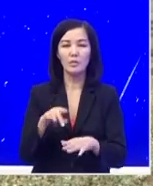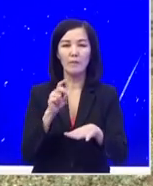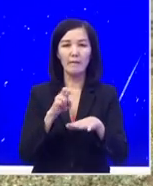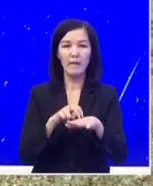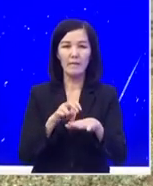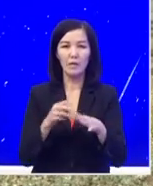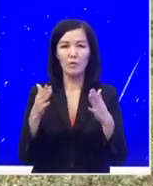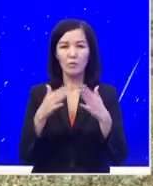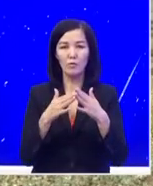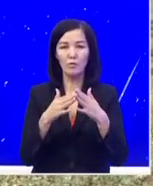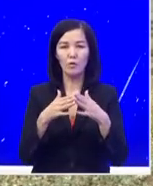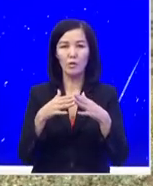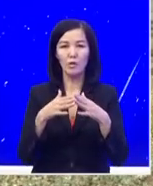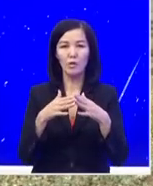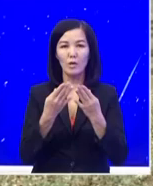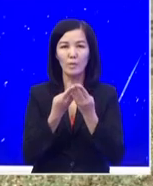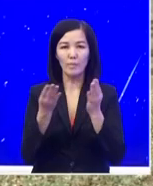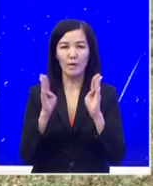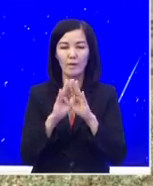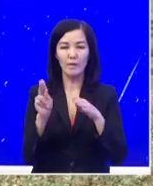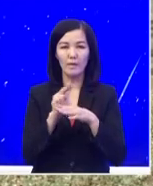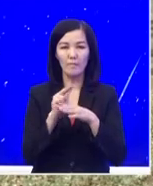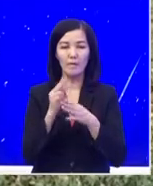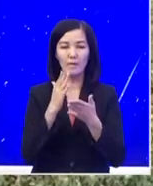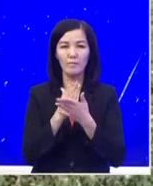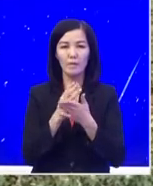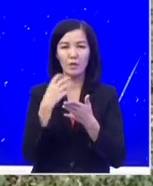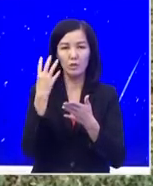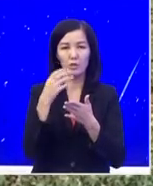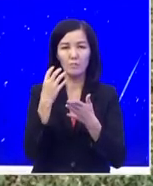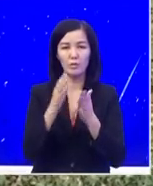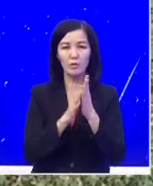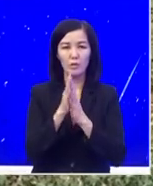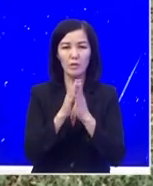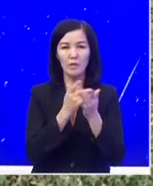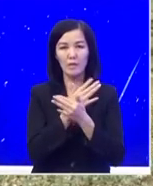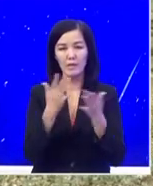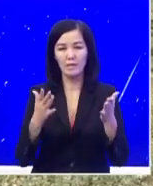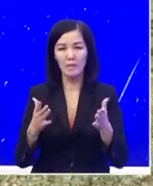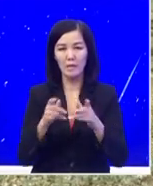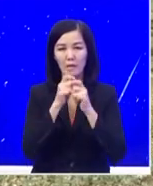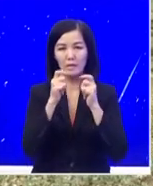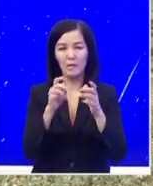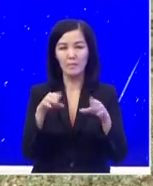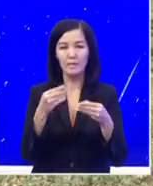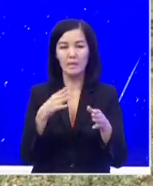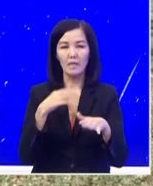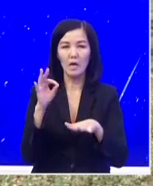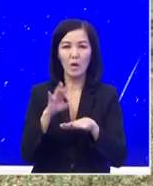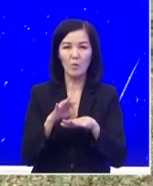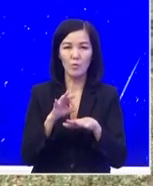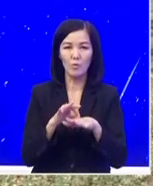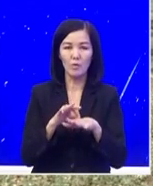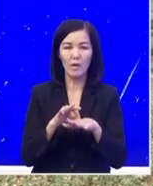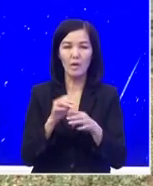үй жайында емделіп жатқан барып, қал жағдайларын біліп, жеміс-жидек себеттерін табыстадық. Жоспарда бұл індетпен